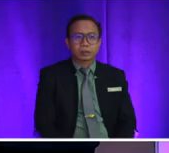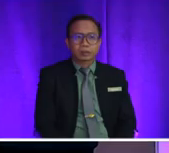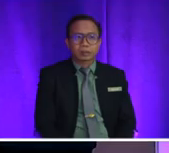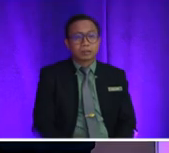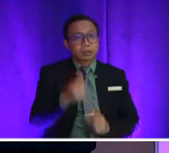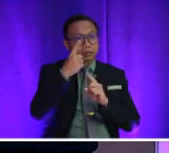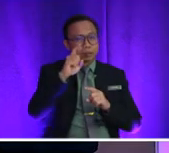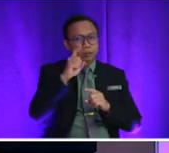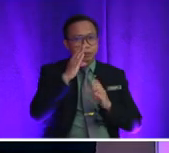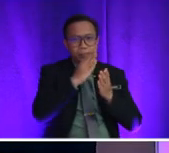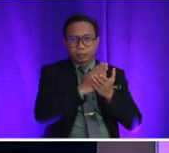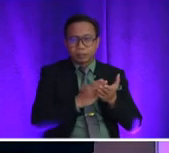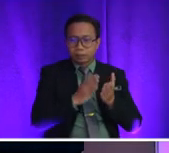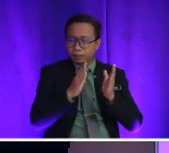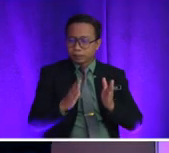ya